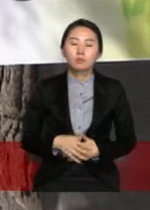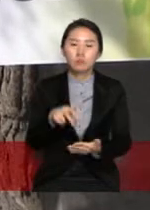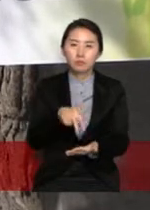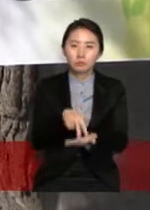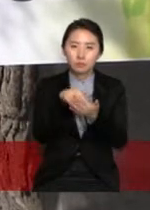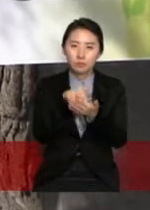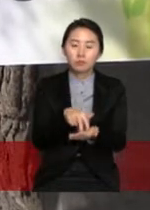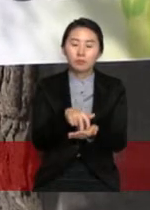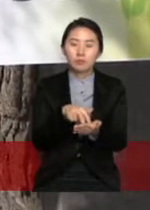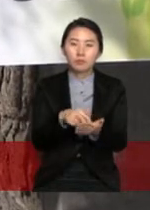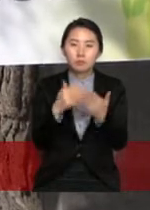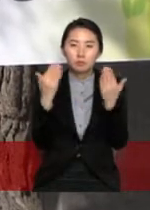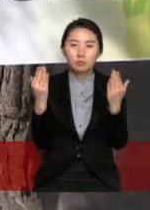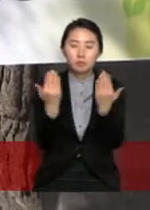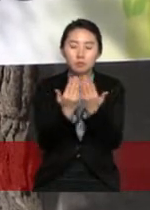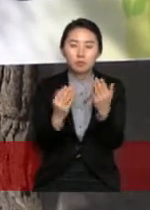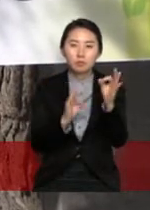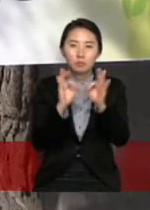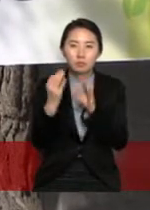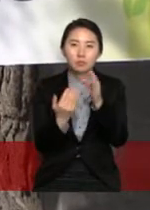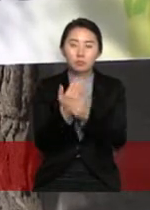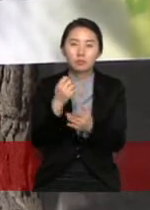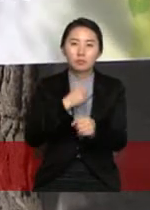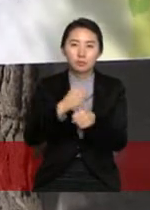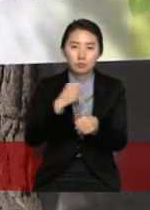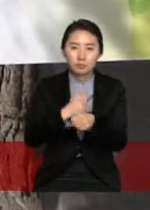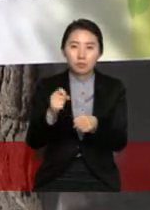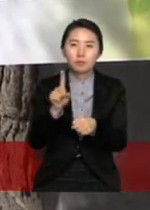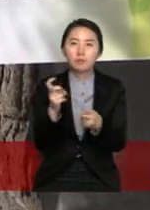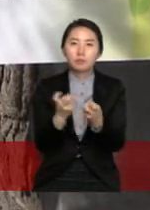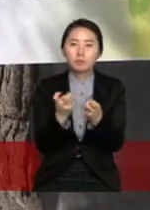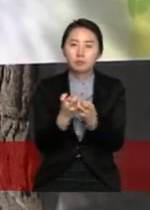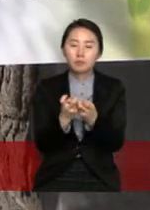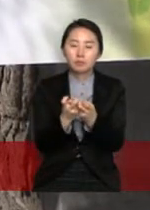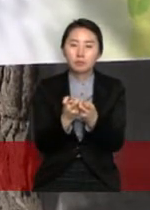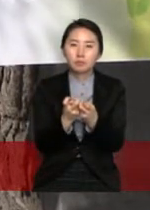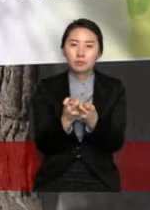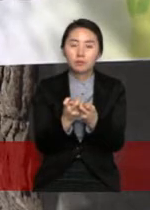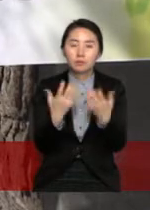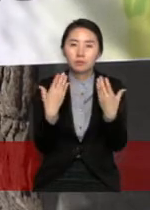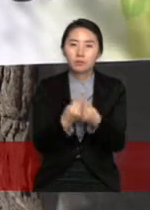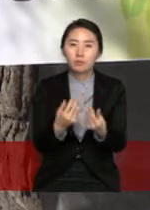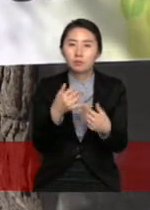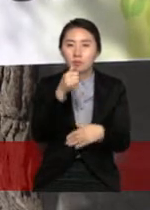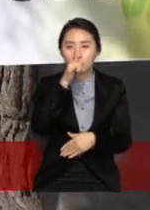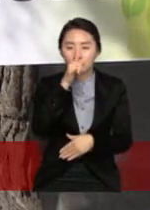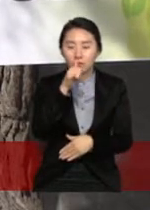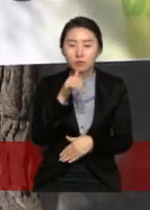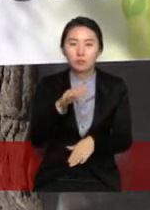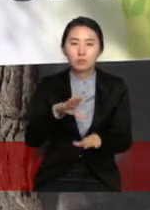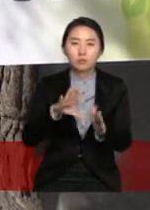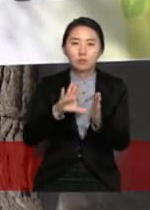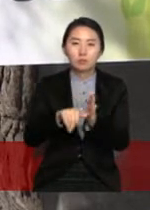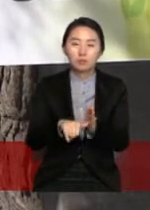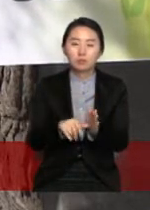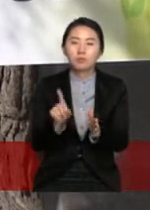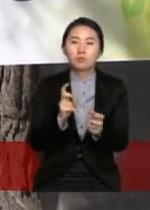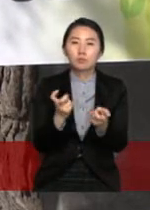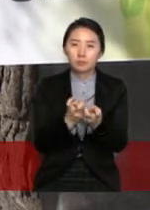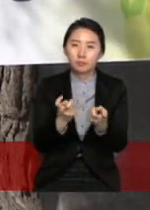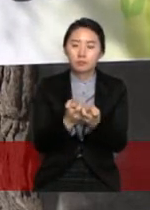승강기 갇힘 사고 발생 시 당황해서 어쩔 줄 몰라 하는 경우가 있는데 이럴 때